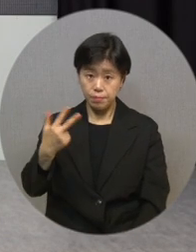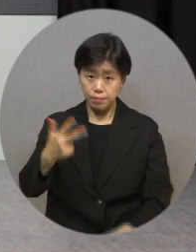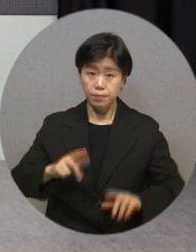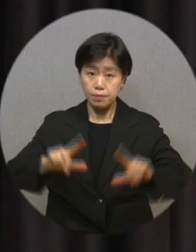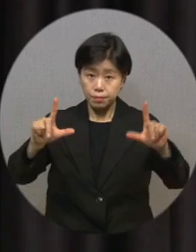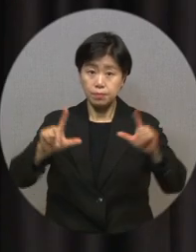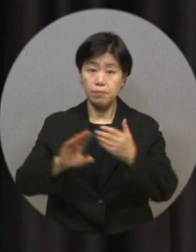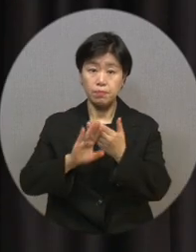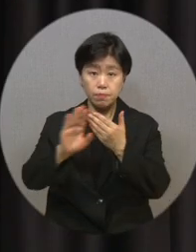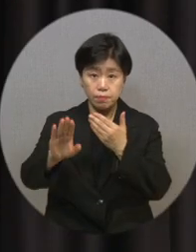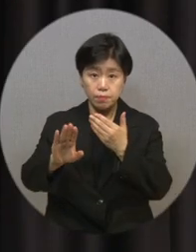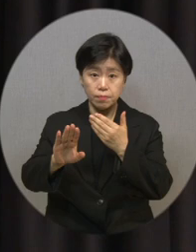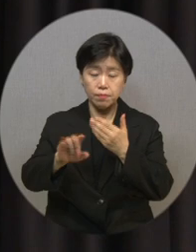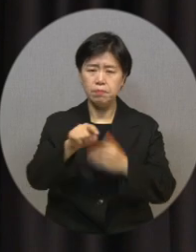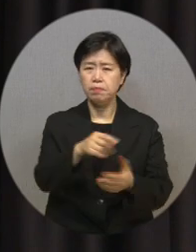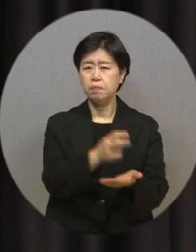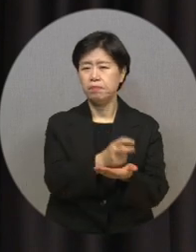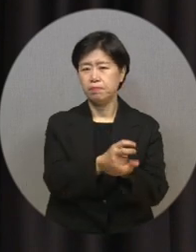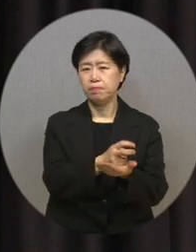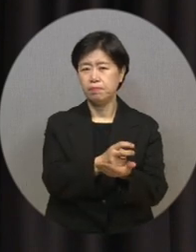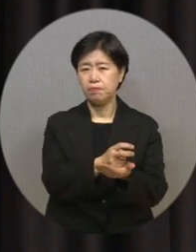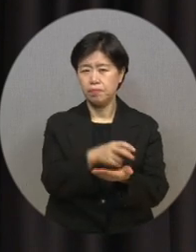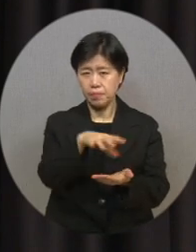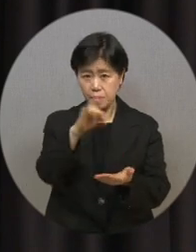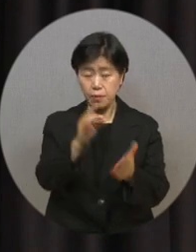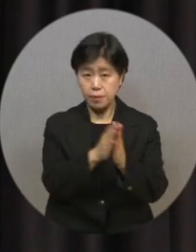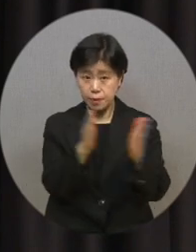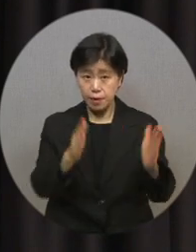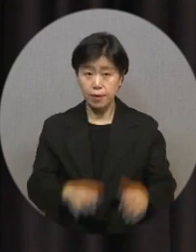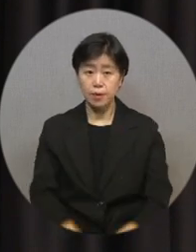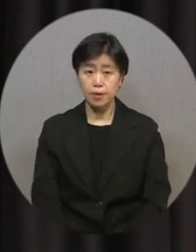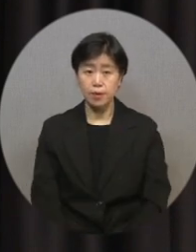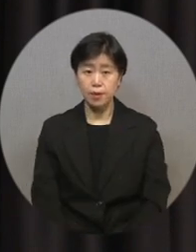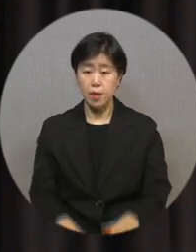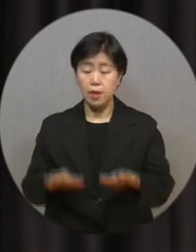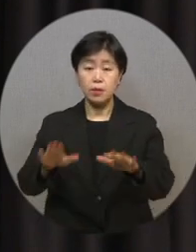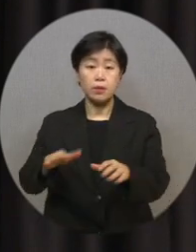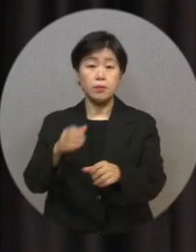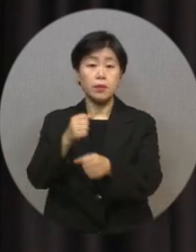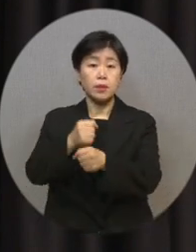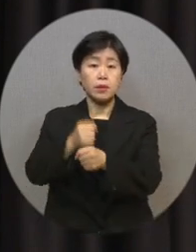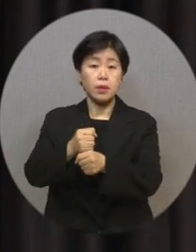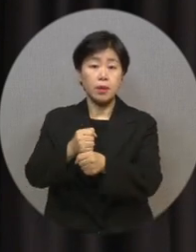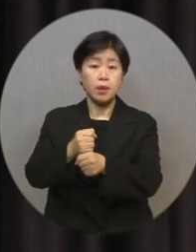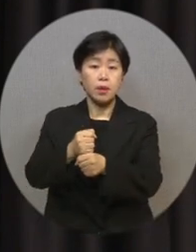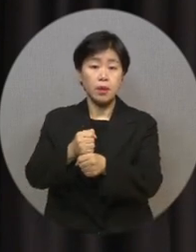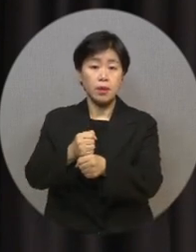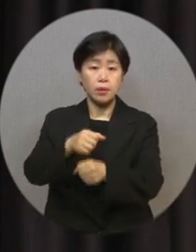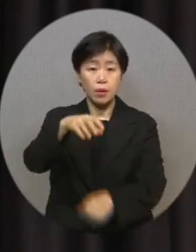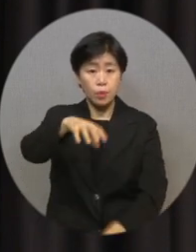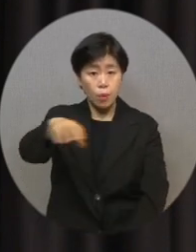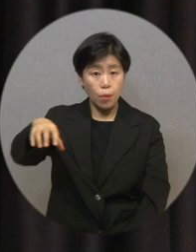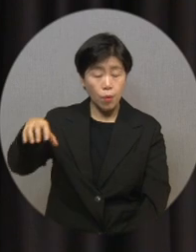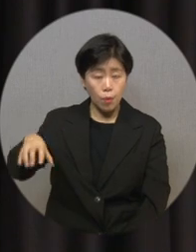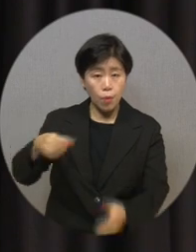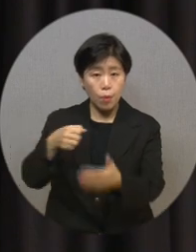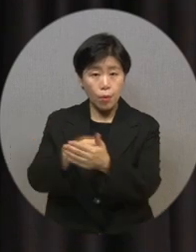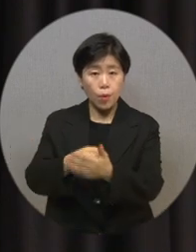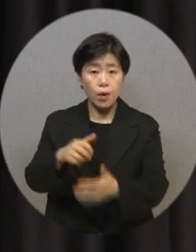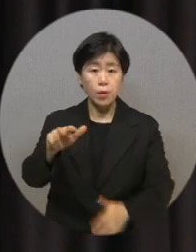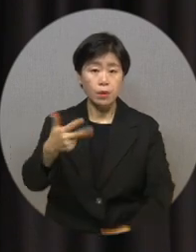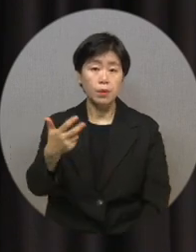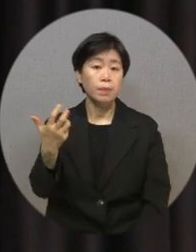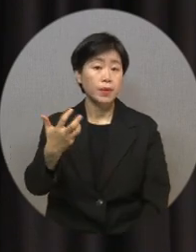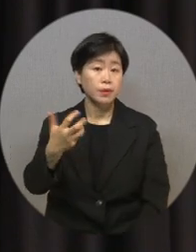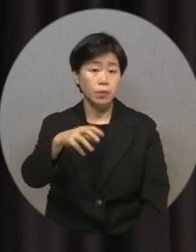이후에 그 법이 생기면서 어 지금 현재는 생산 시설로 지정된 곳이 한 780여 개 정도